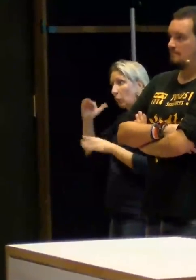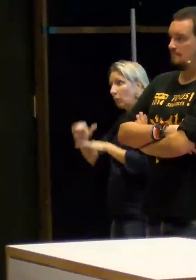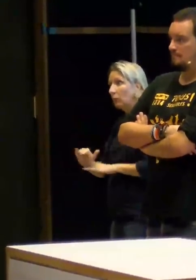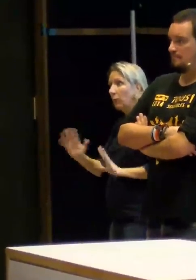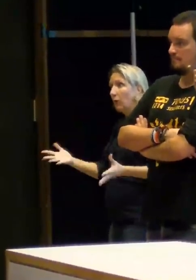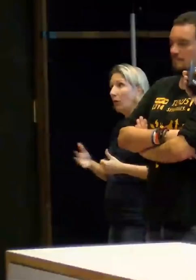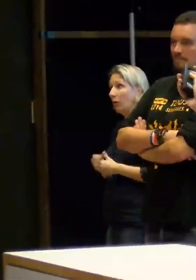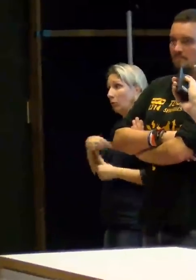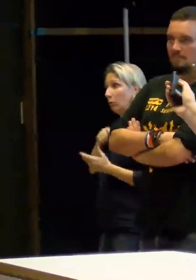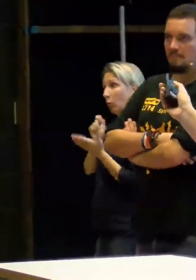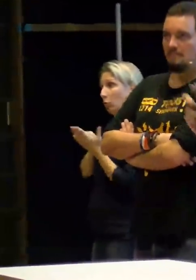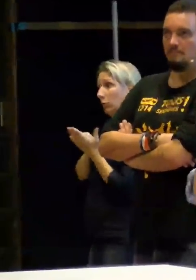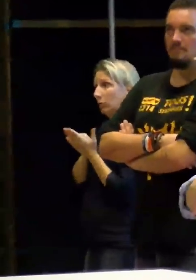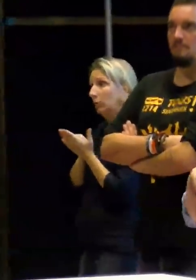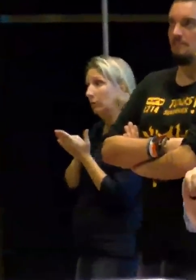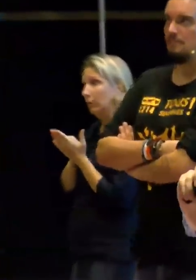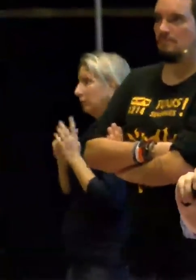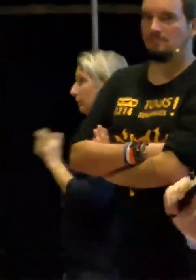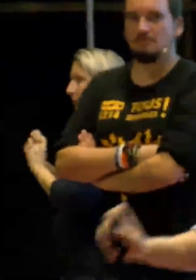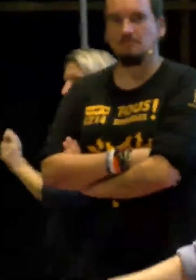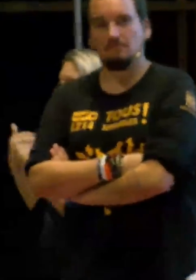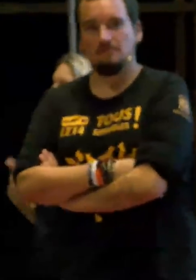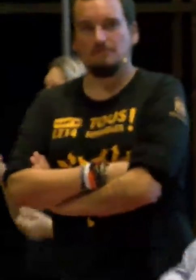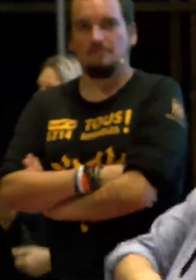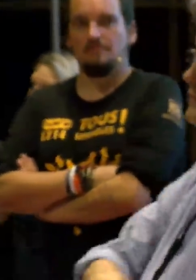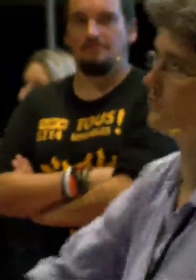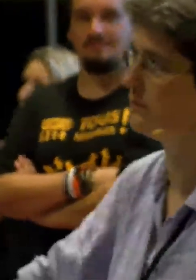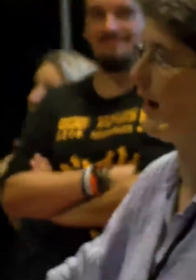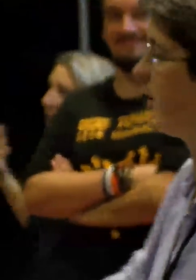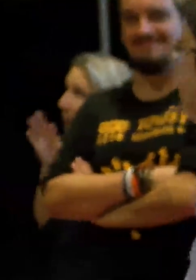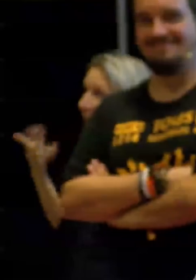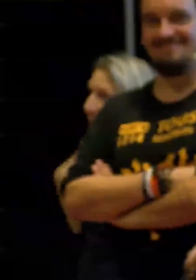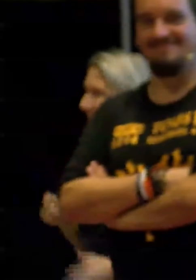On les note. Bon, moi je suis une ancienne prof, je ne peux pas m'empêcher.